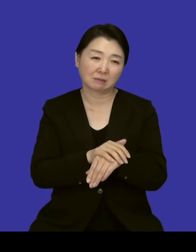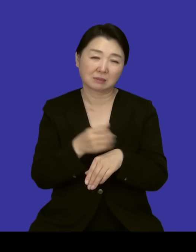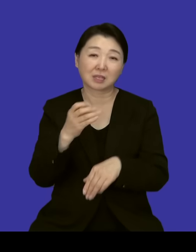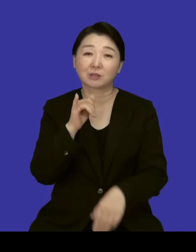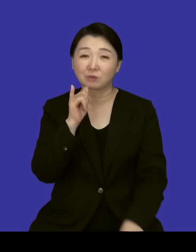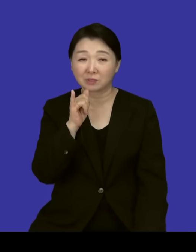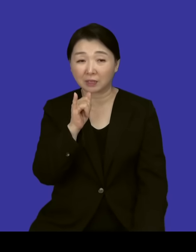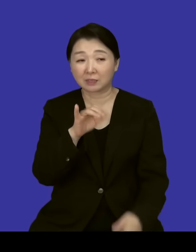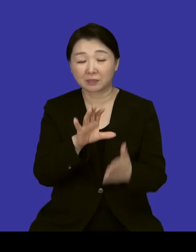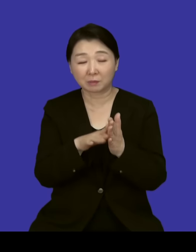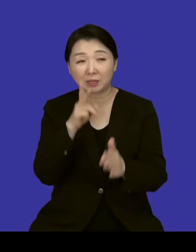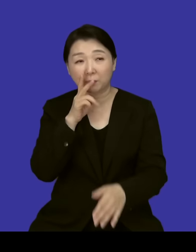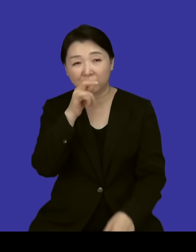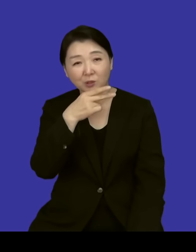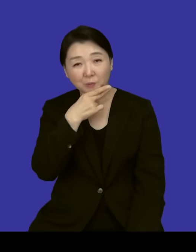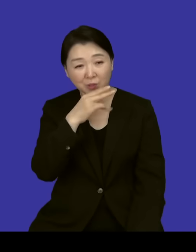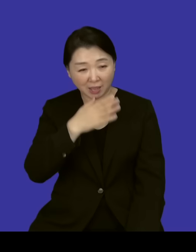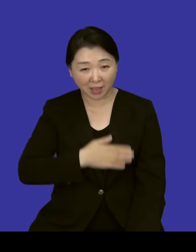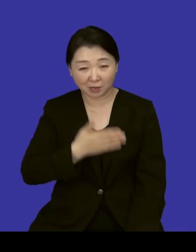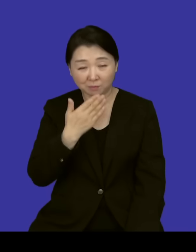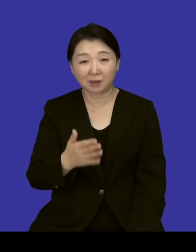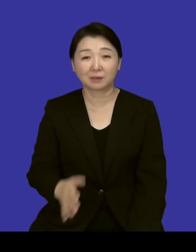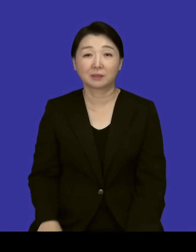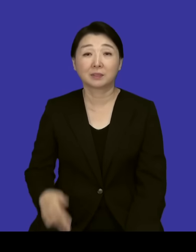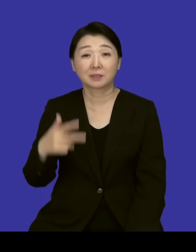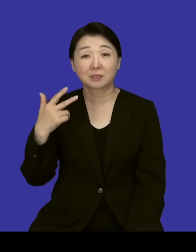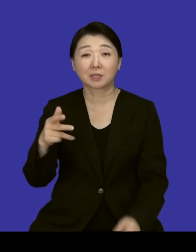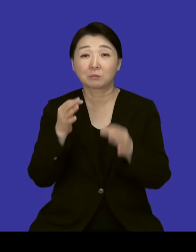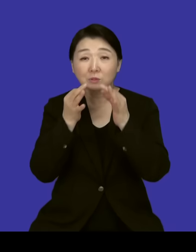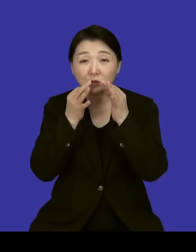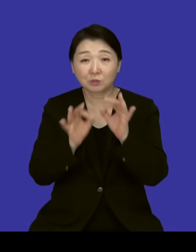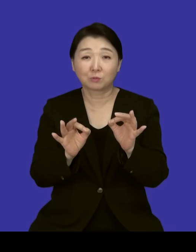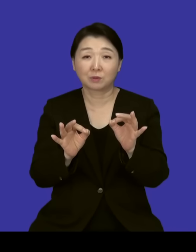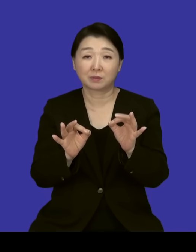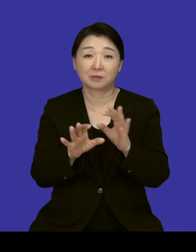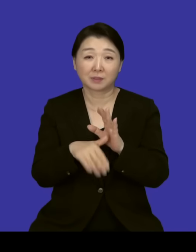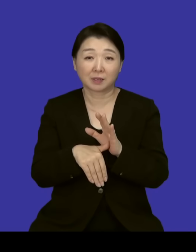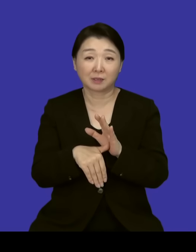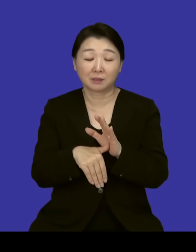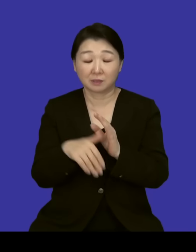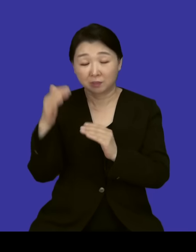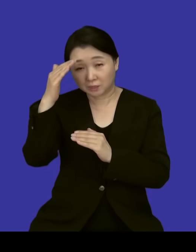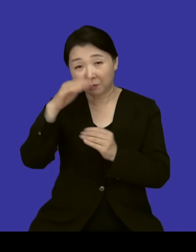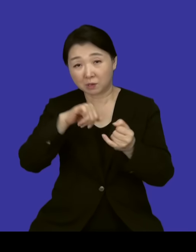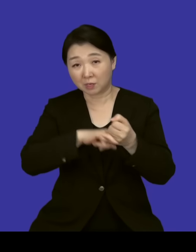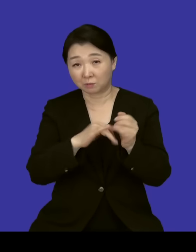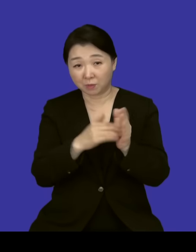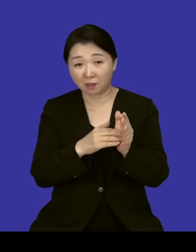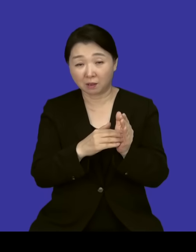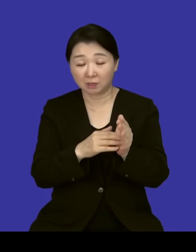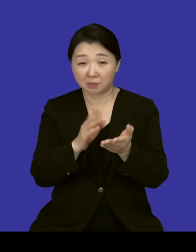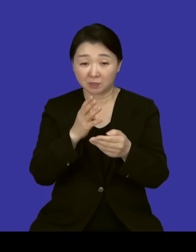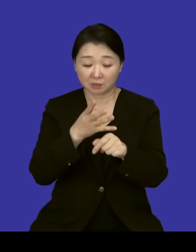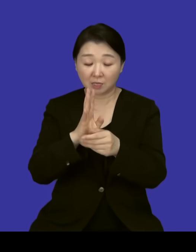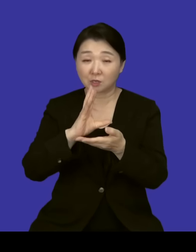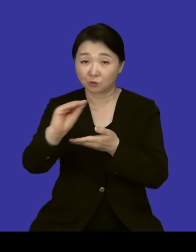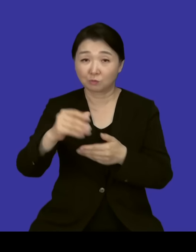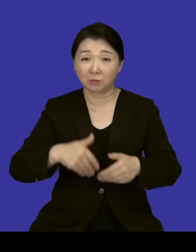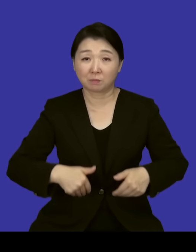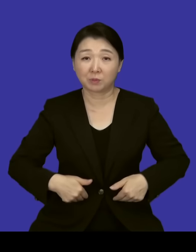담배 피는지 안 피는지 알 수 있겠다 예, 예. 해서 그 다음 주 금요일인가였었는데 네. 탐방을 가기로 됐어요. 4시에 네. 출발을 해야